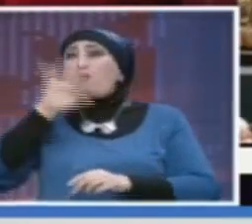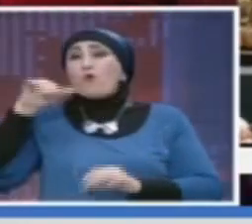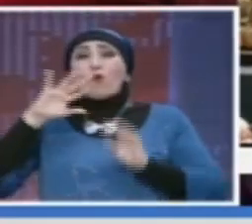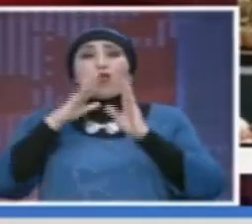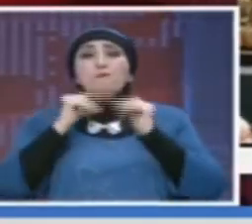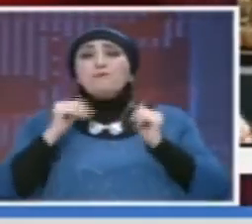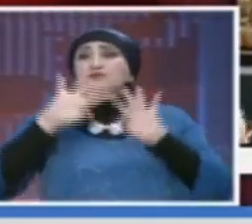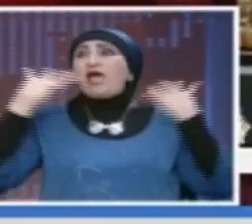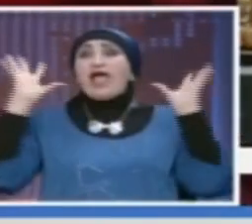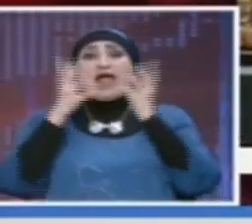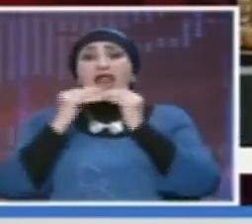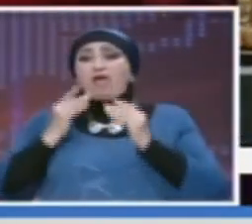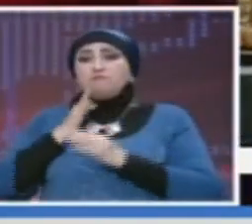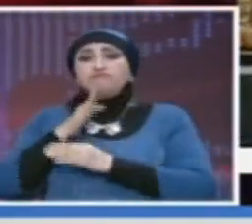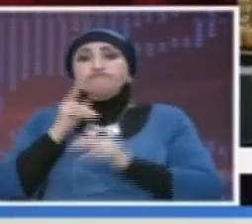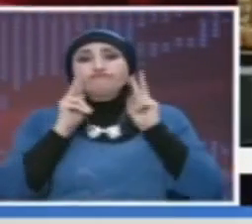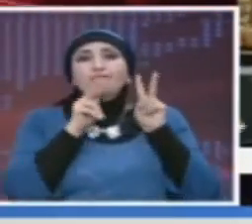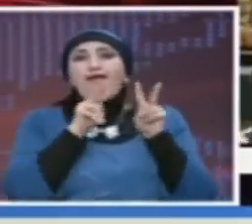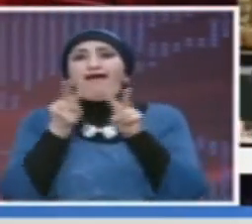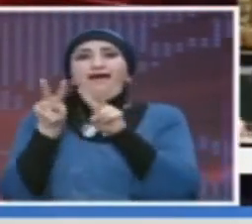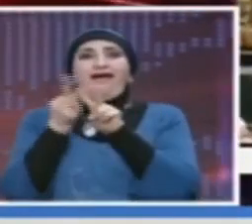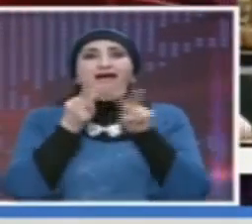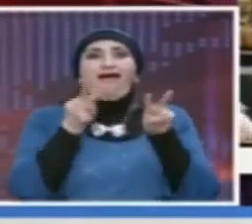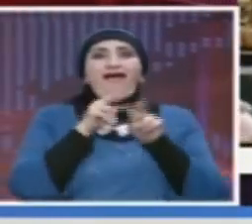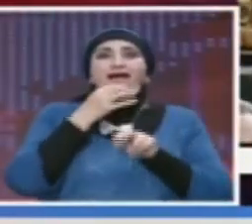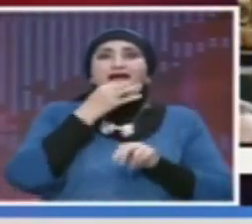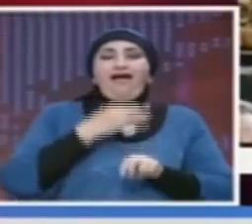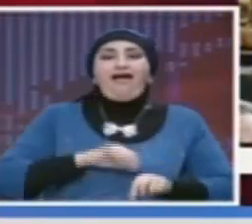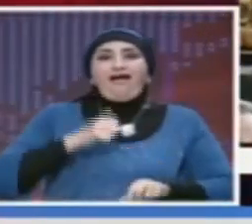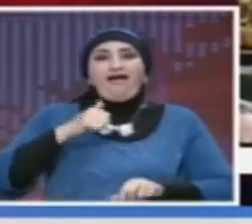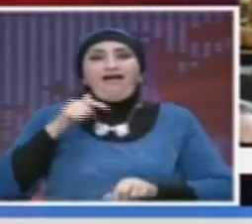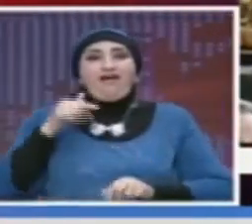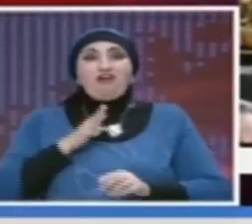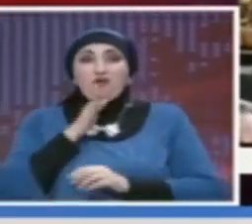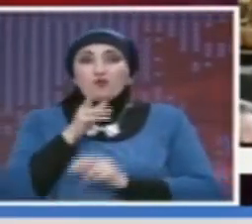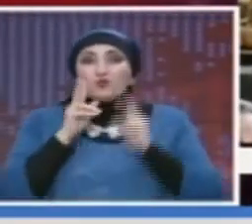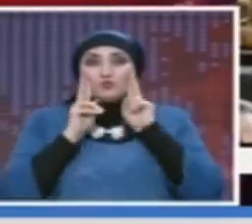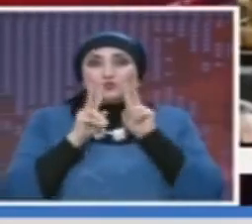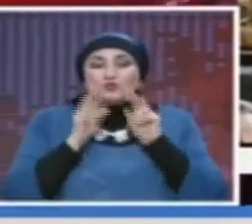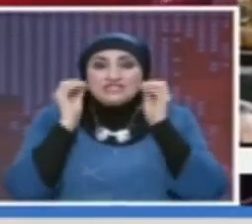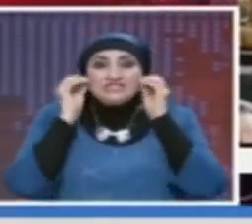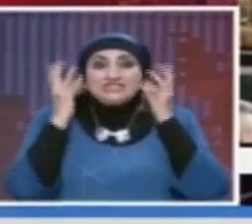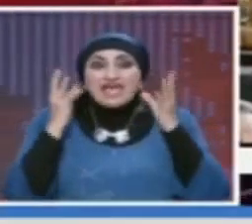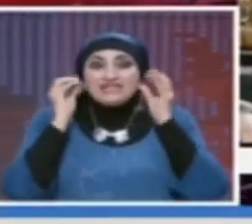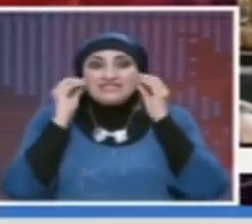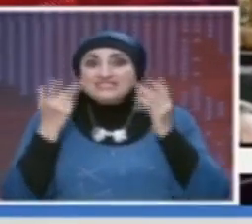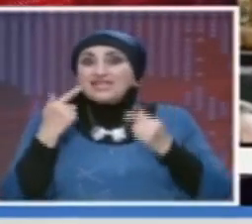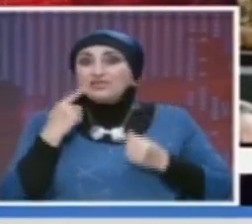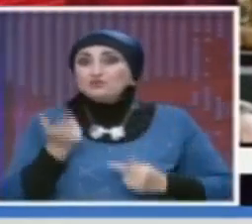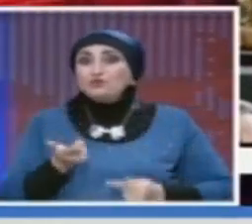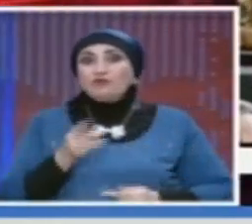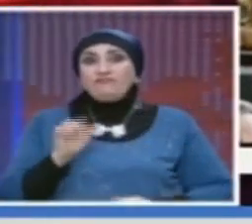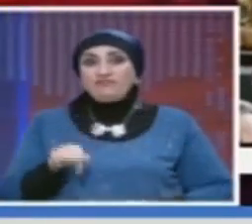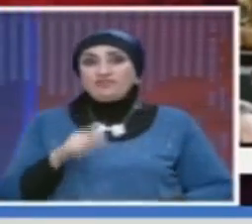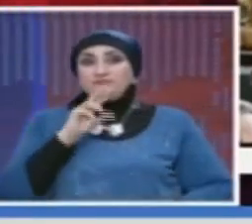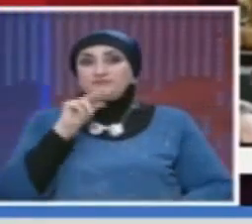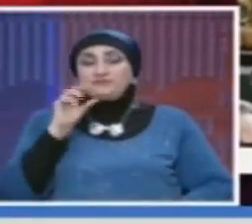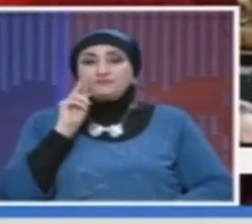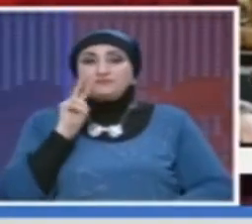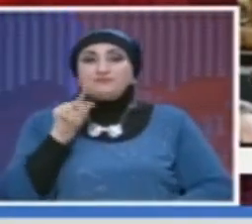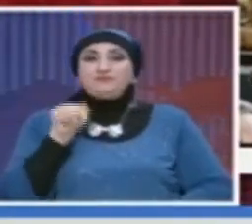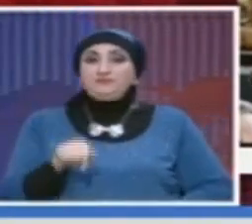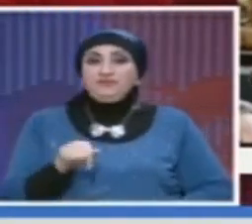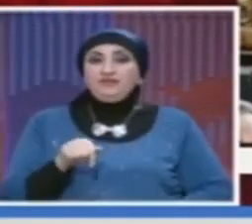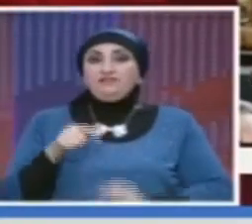من الأجانب ويستطيع أيضا المصريين الذهاب إلى هذه المتاحف